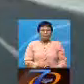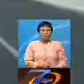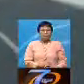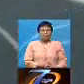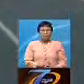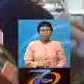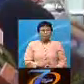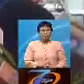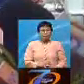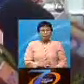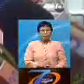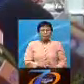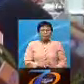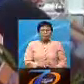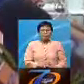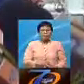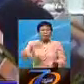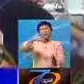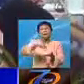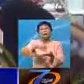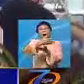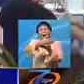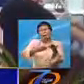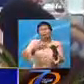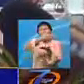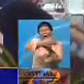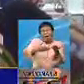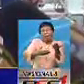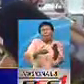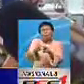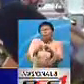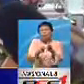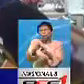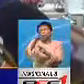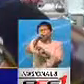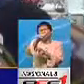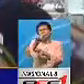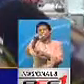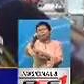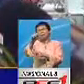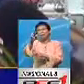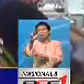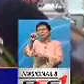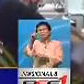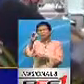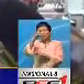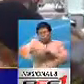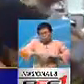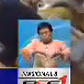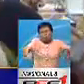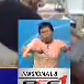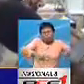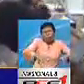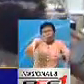produk ini adalah sebahagian daripada usaha matrik untuk memperluaskan peluang-peluang